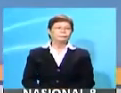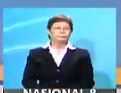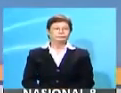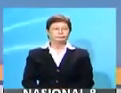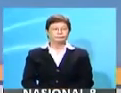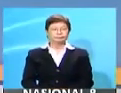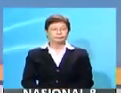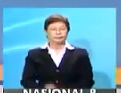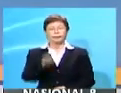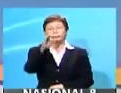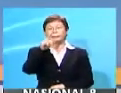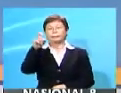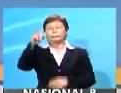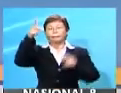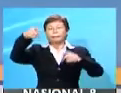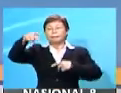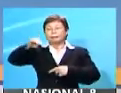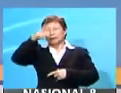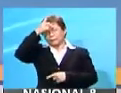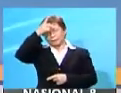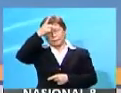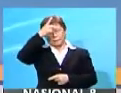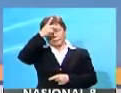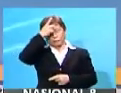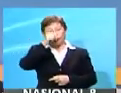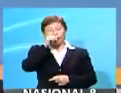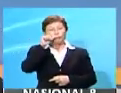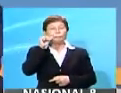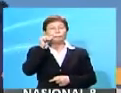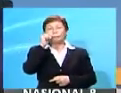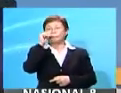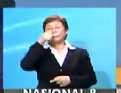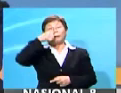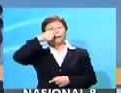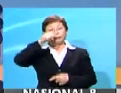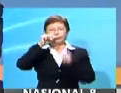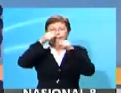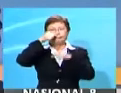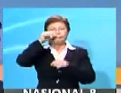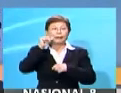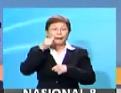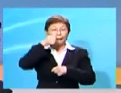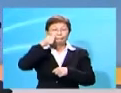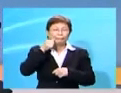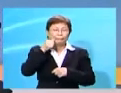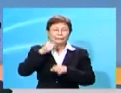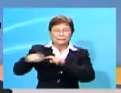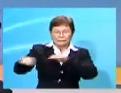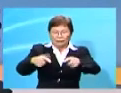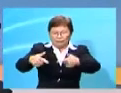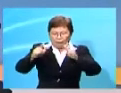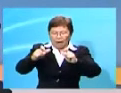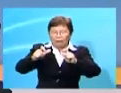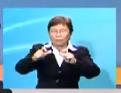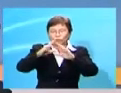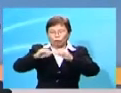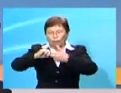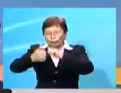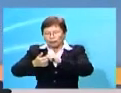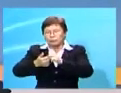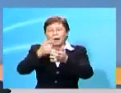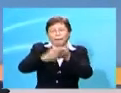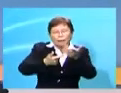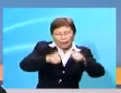Tani bekas Perdana Menteri Tun Abdullah Ahmad Badawi berharap barisan kabinet baru dapat bertindak cepat dalam menyelesaikan isu-isu